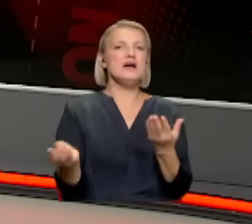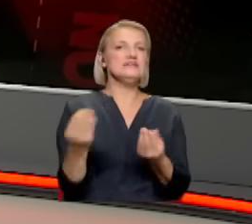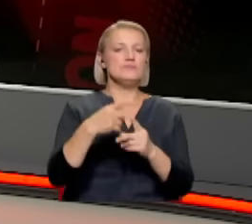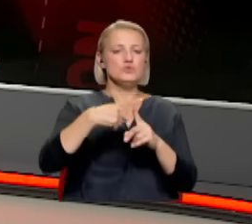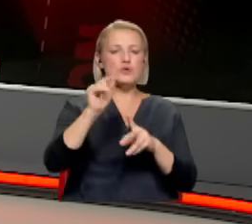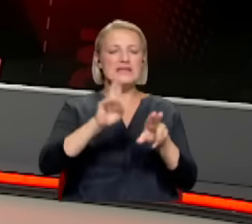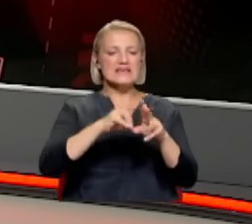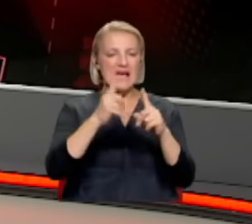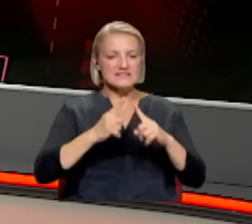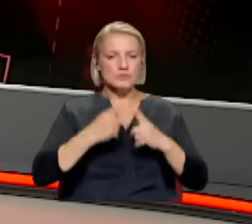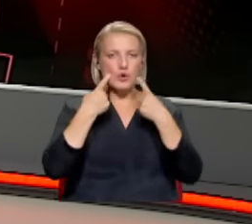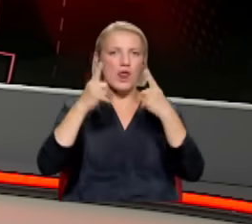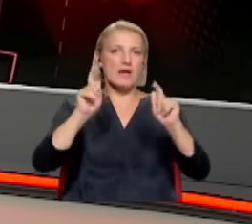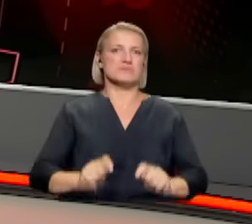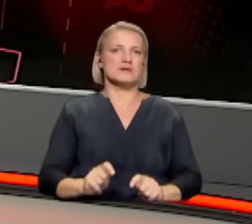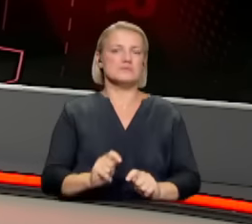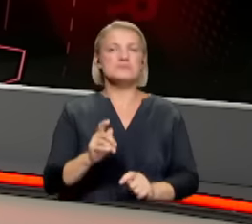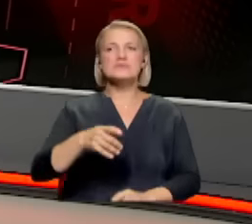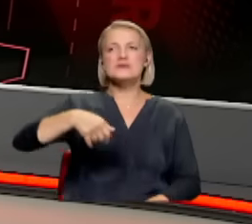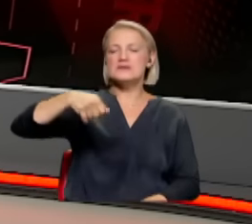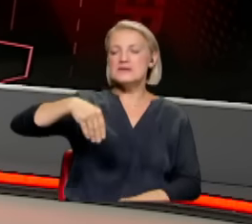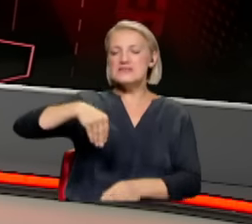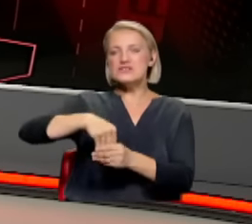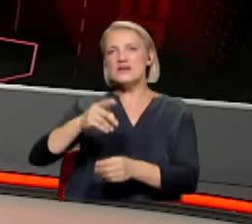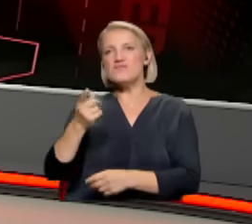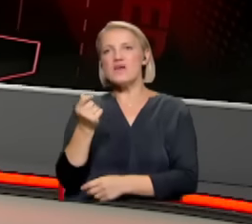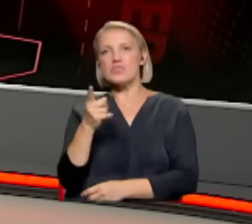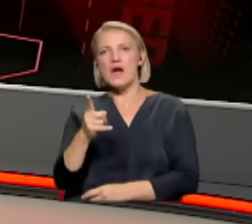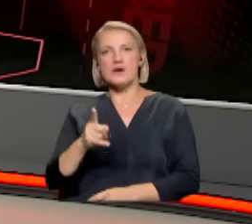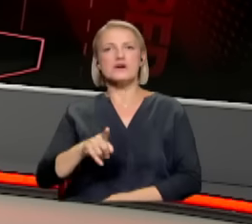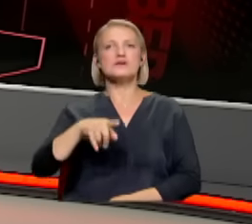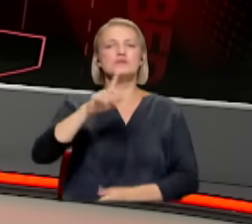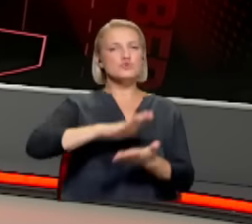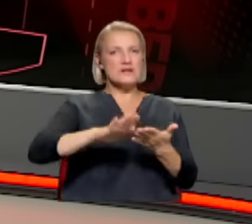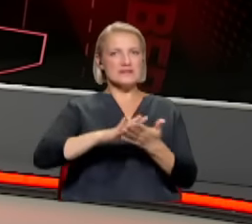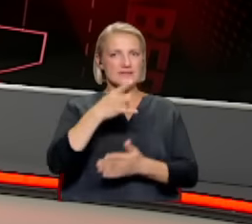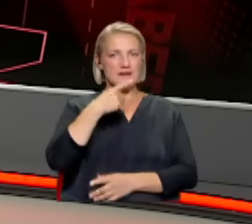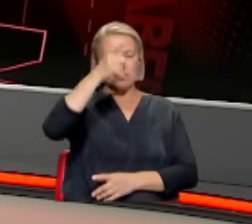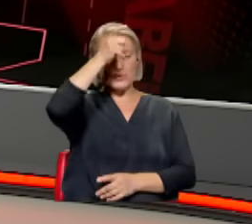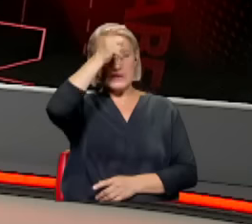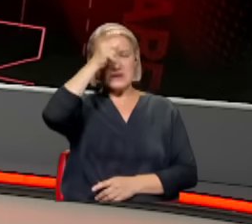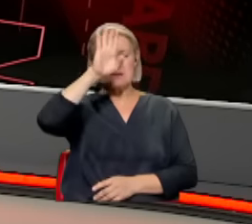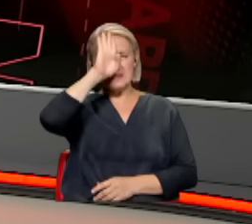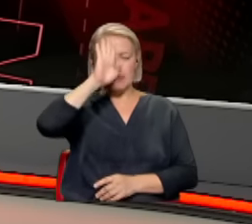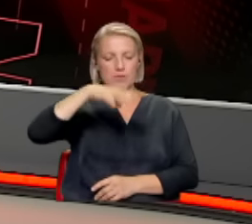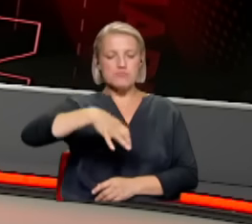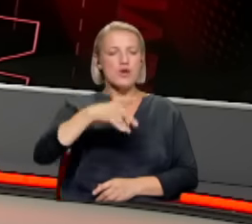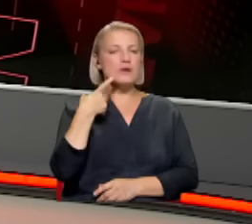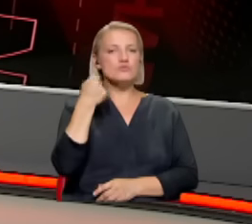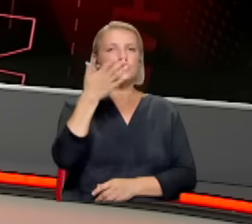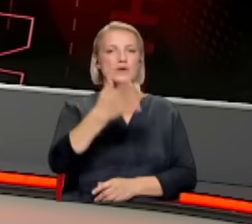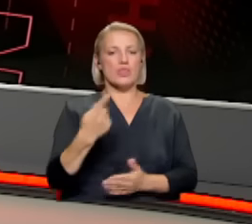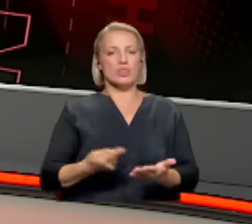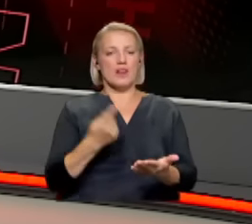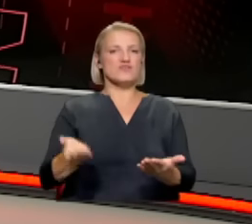tüik'in hesabına göre yapıldı sepetteki fiyatlar güncellensin diye tüik'in İstanbul'daki bölge müdürlüğüne